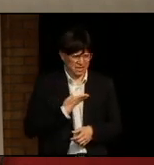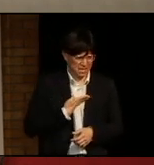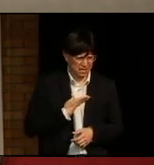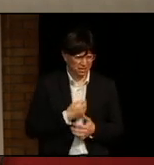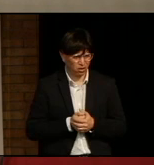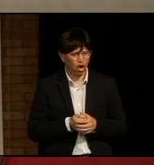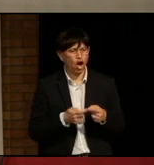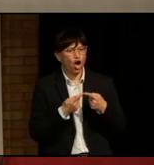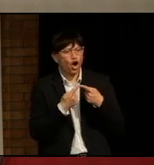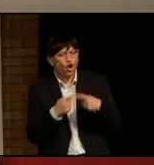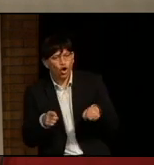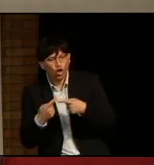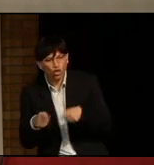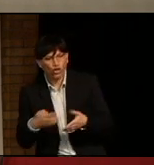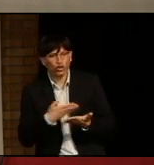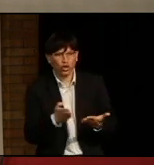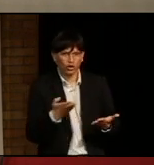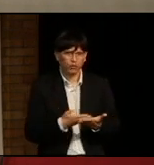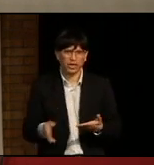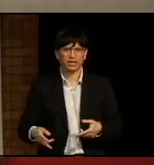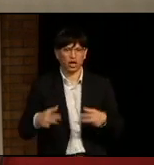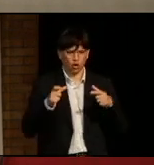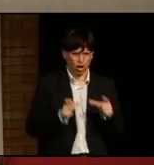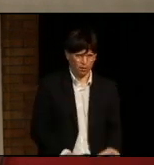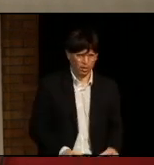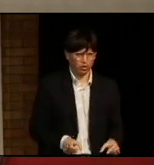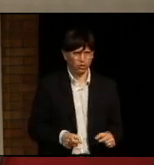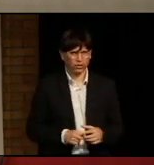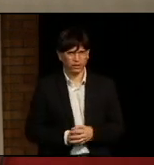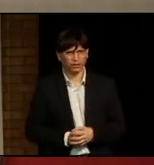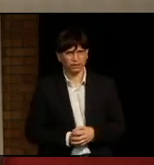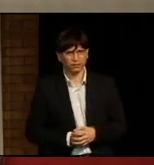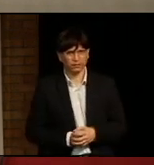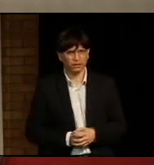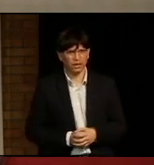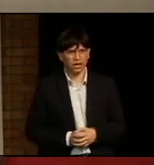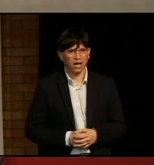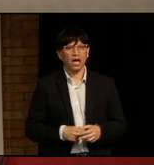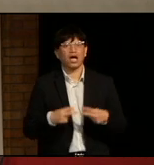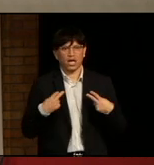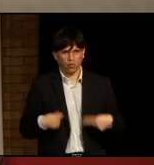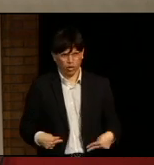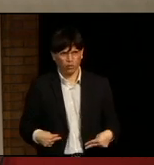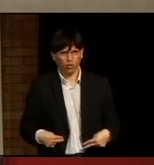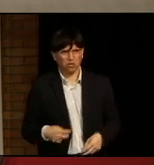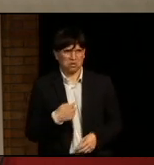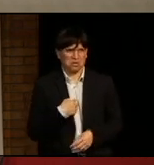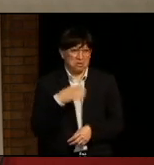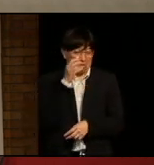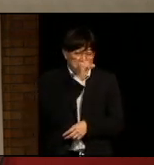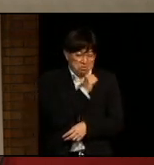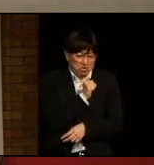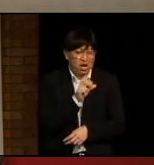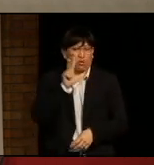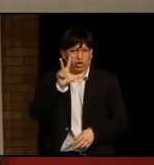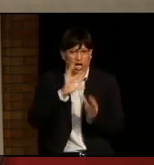il condividere l'esperienza Vitale di persone eh che vivono in quello che noi consideriamo il terzo